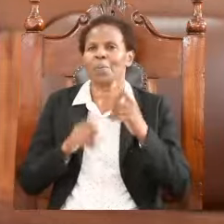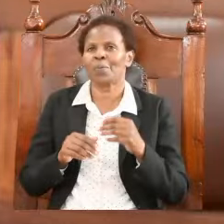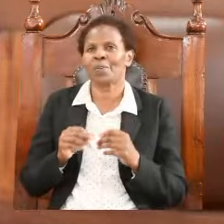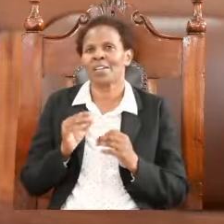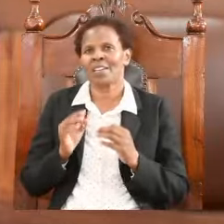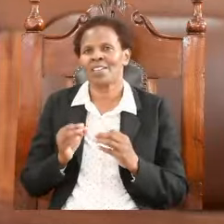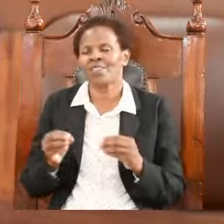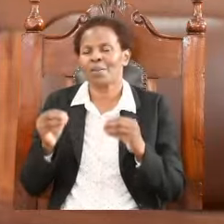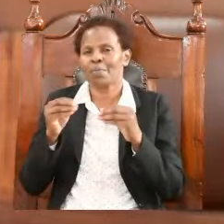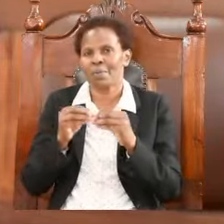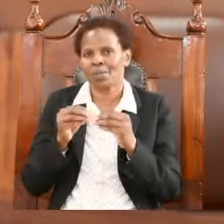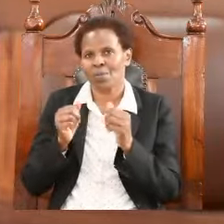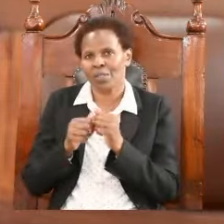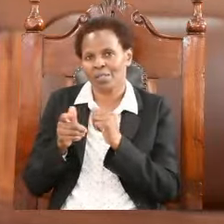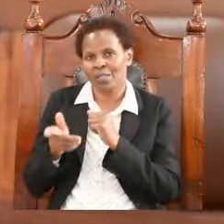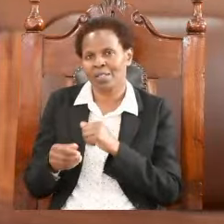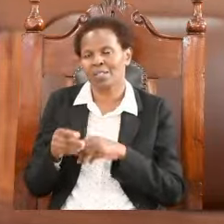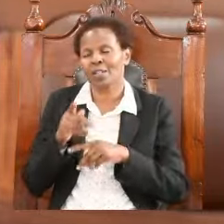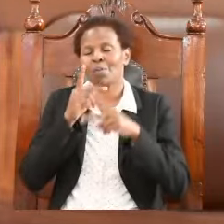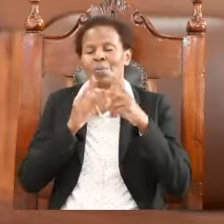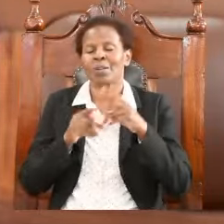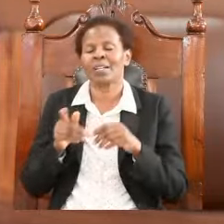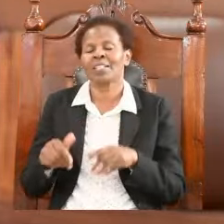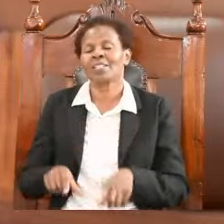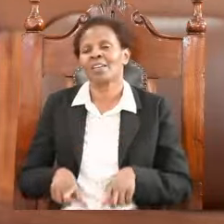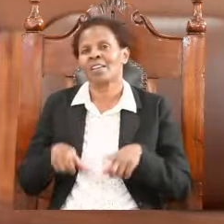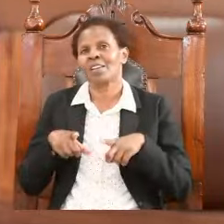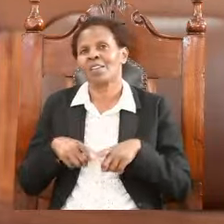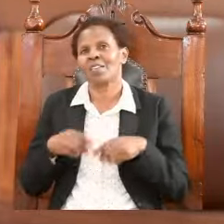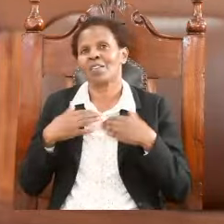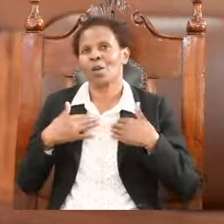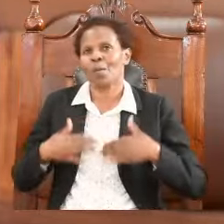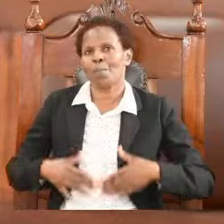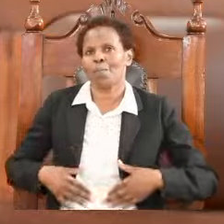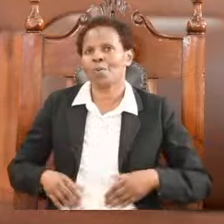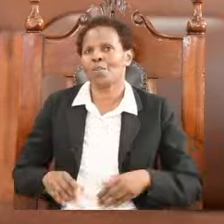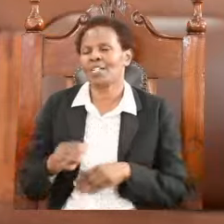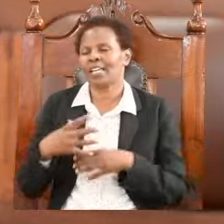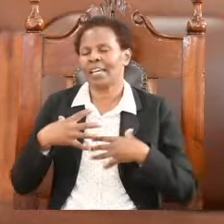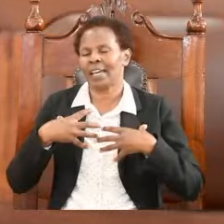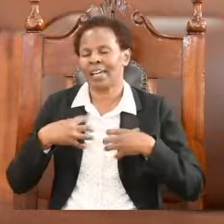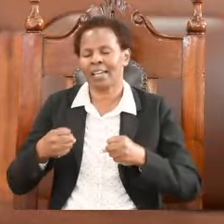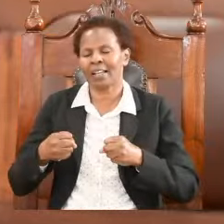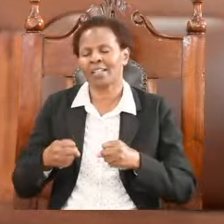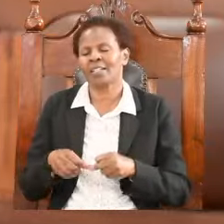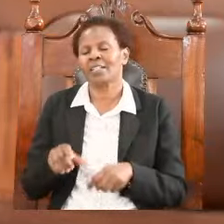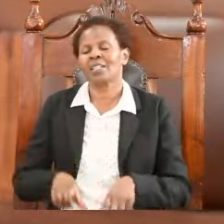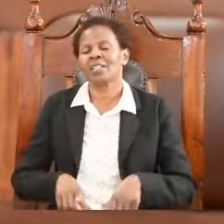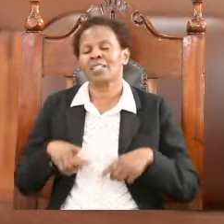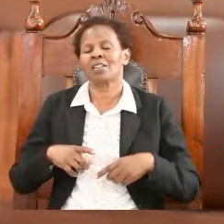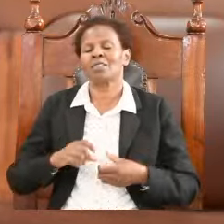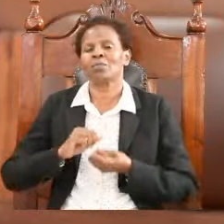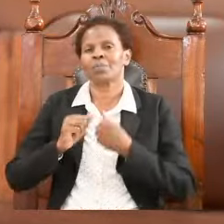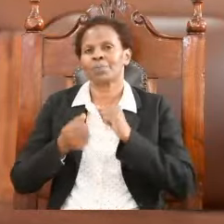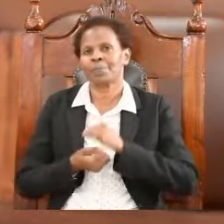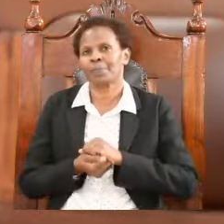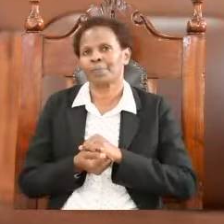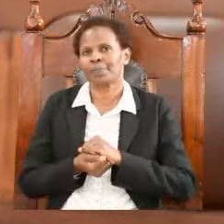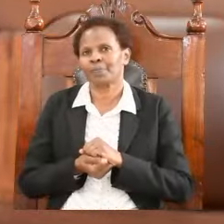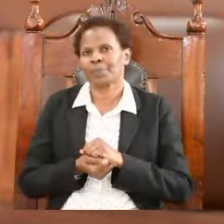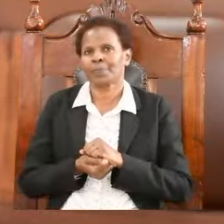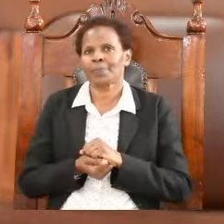angithie acamanie nake muturire wake mwiri wake no kuhona mwiturire wake no ugaruruke.